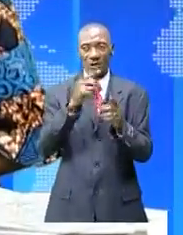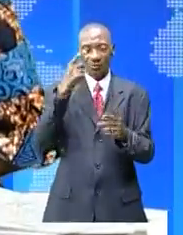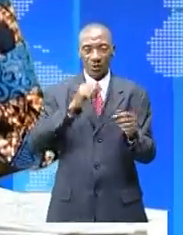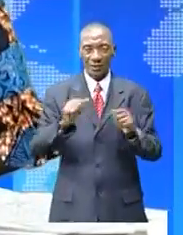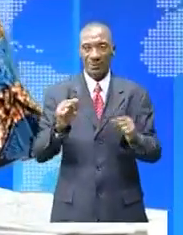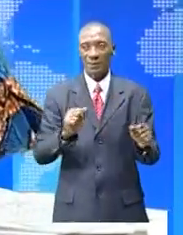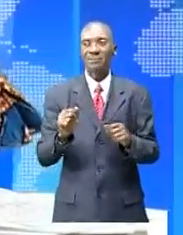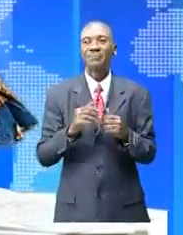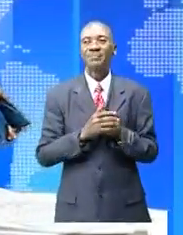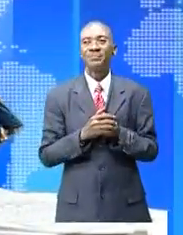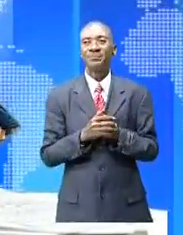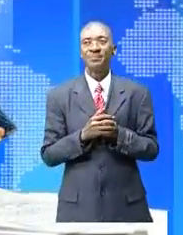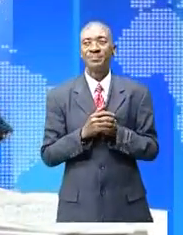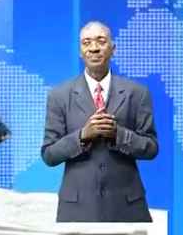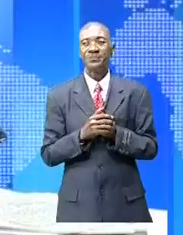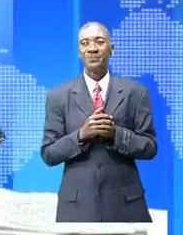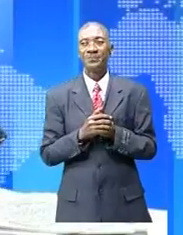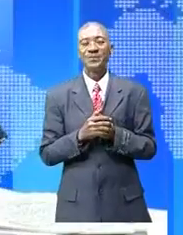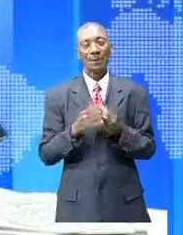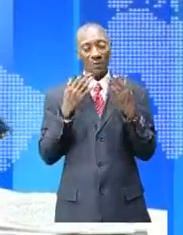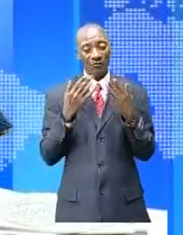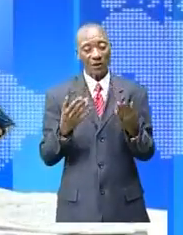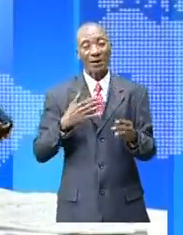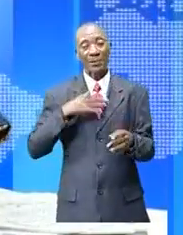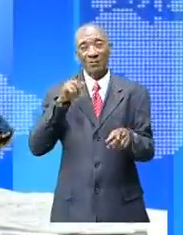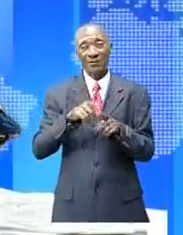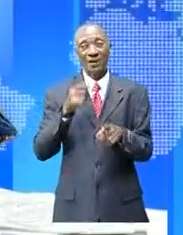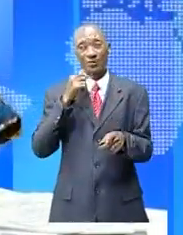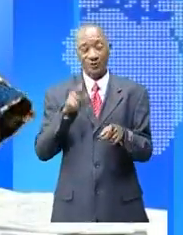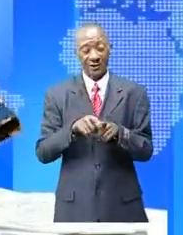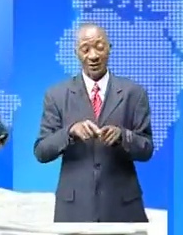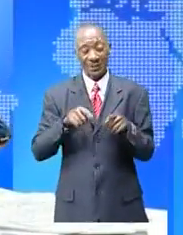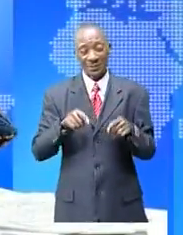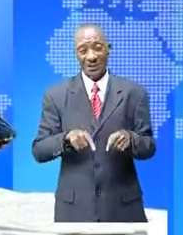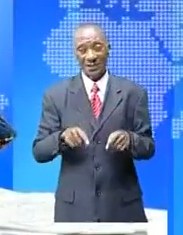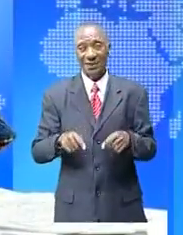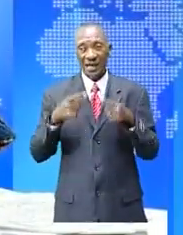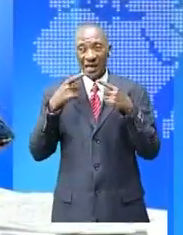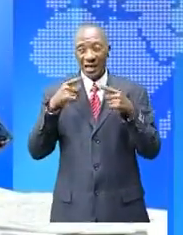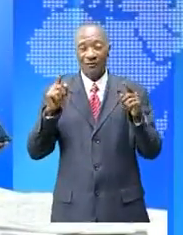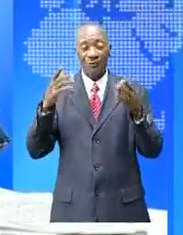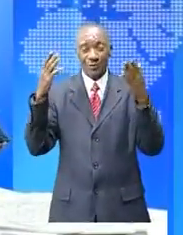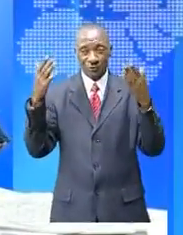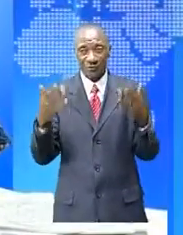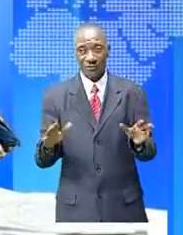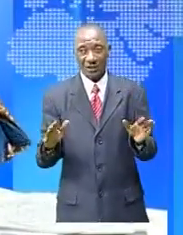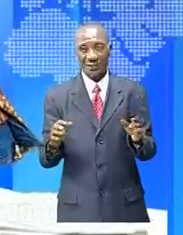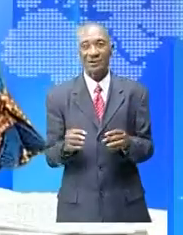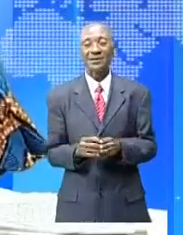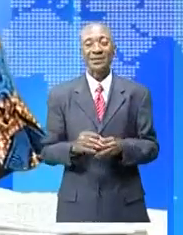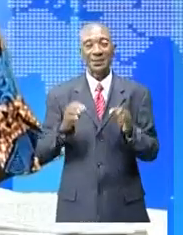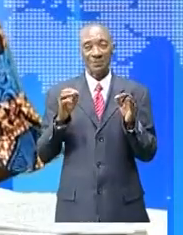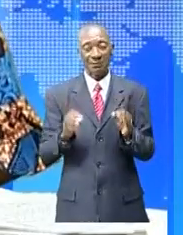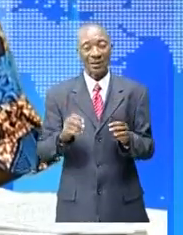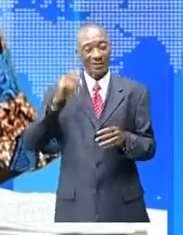Voilà. Nous sommes arrivés donc à la fin de ce journal, mais avant de nous séparer,